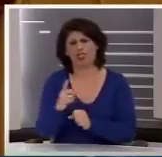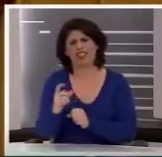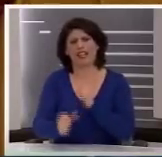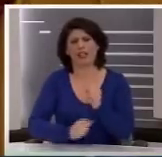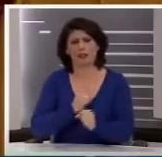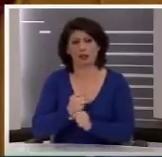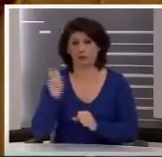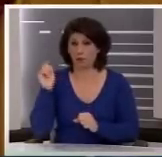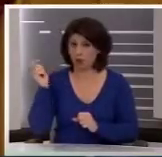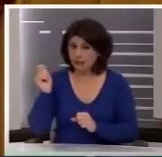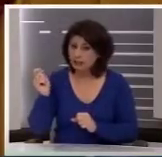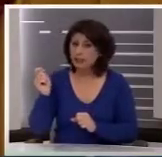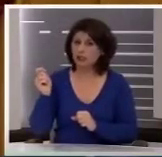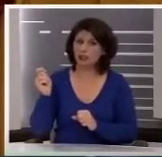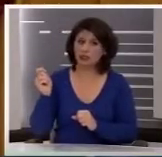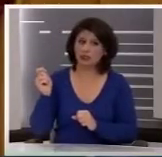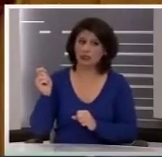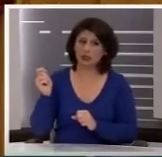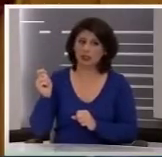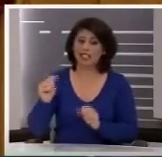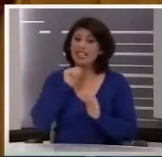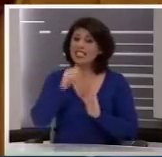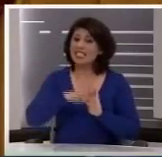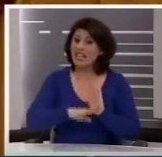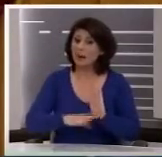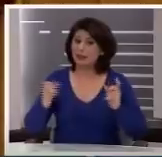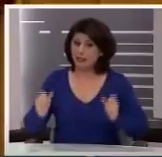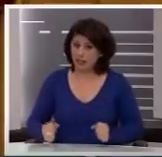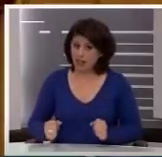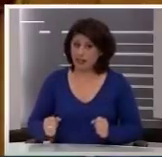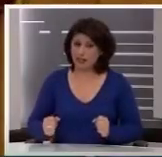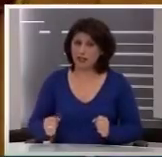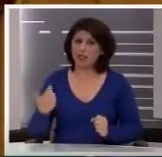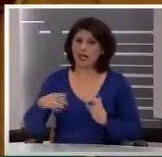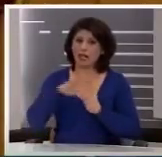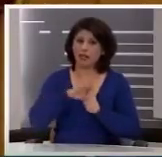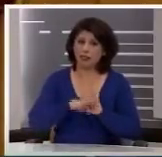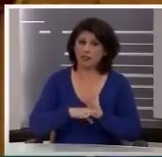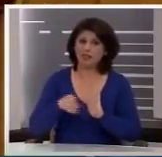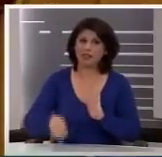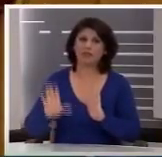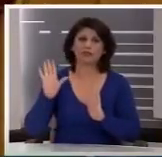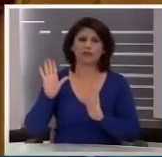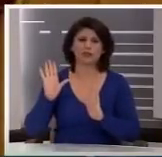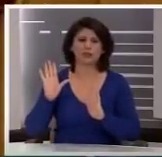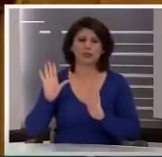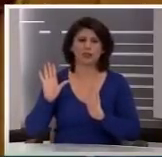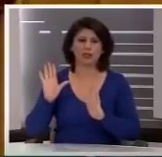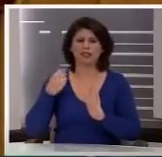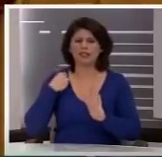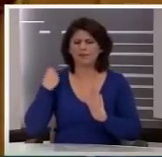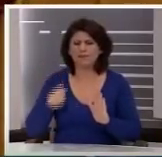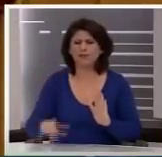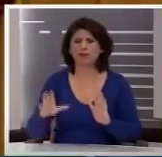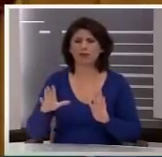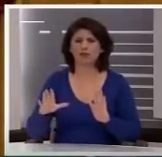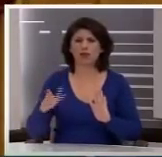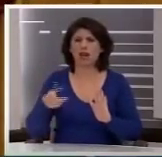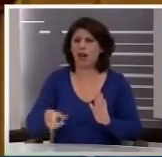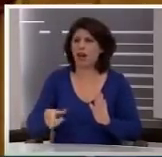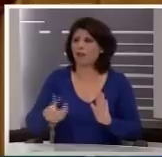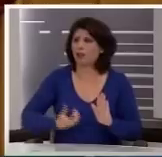ότι η πολιτική μας και συνταγματική μας θέση είναι ότι οι διατάξεις αυτές είναι κατάπτυστες. Προκαλούν το περιδικαίο λαϊκό αίσθημα.